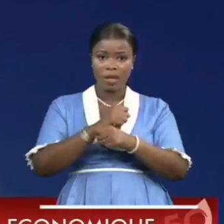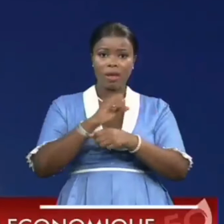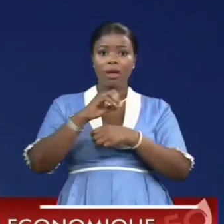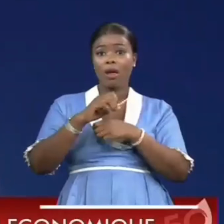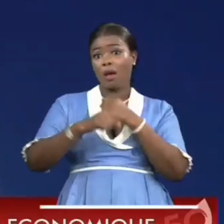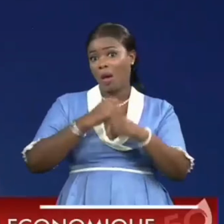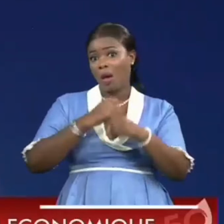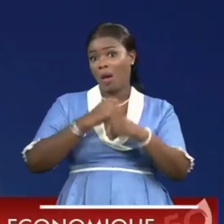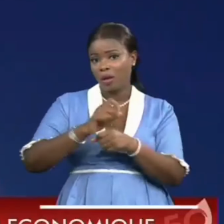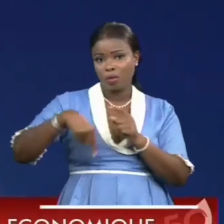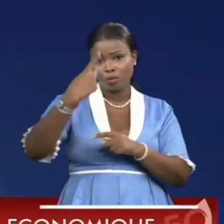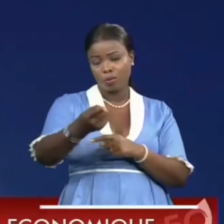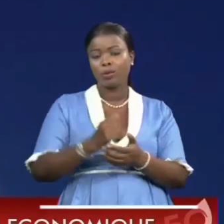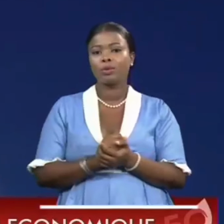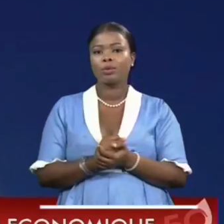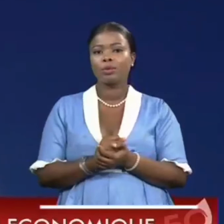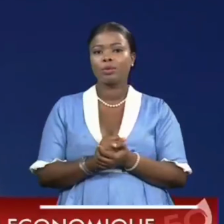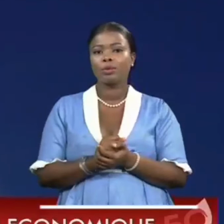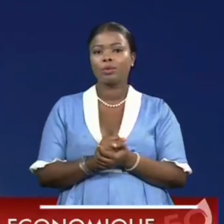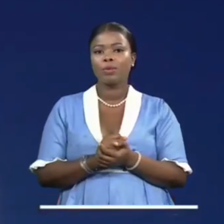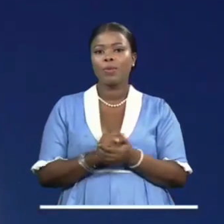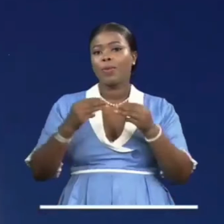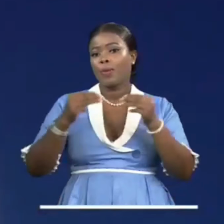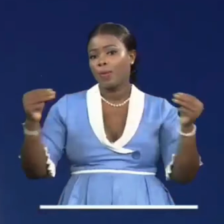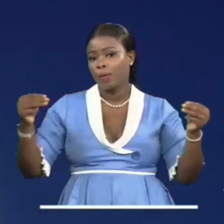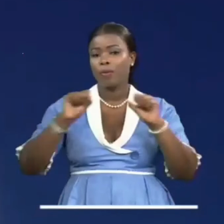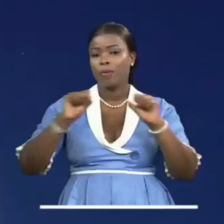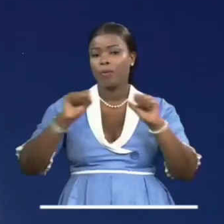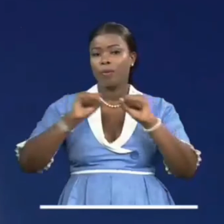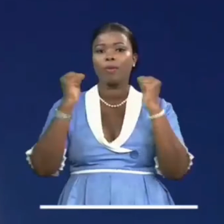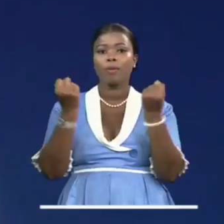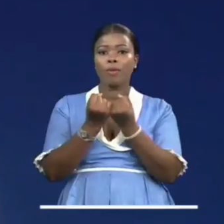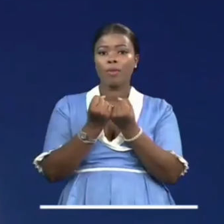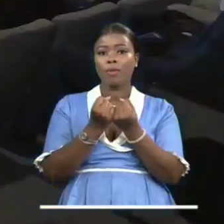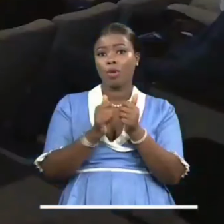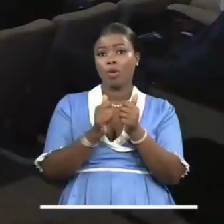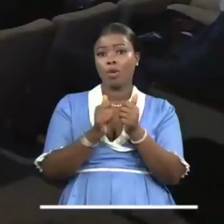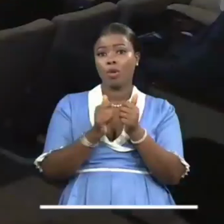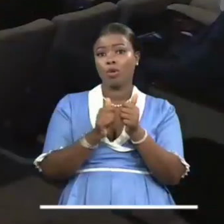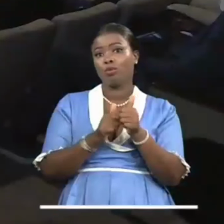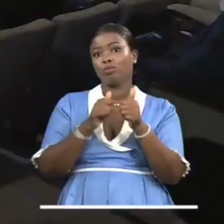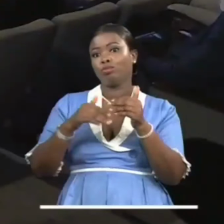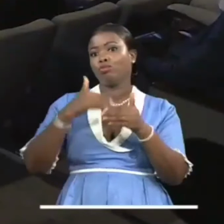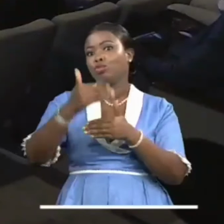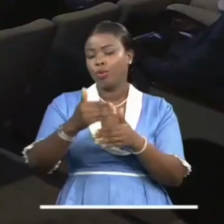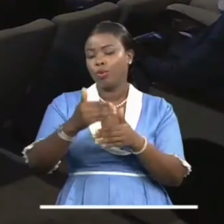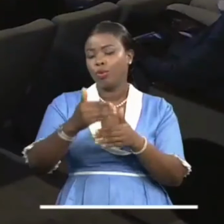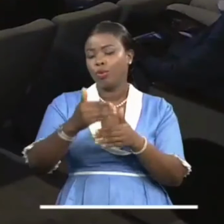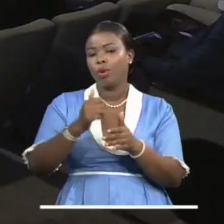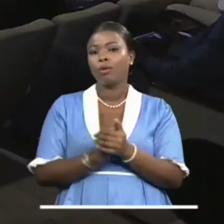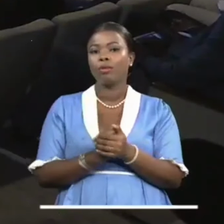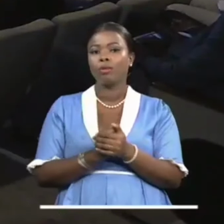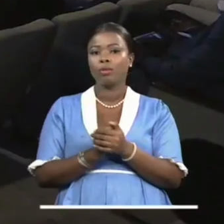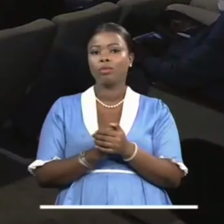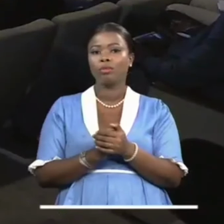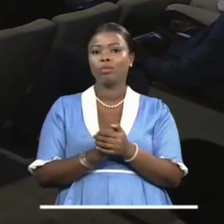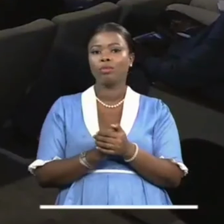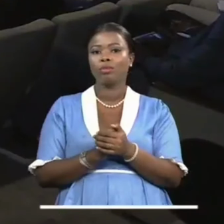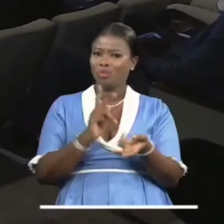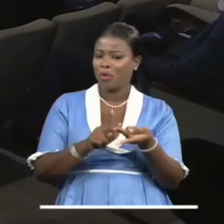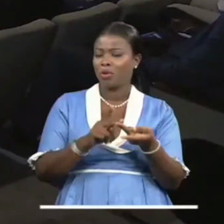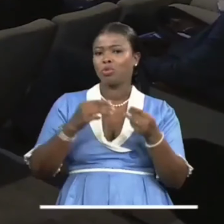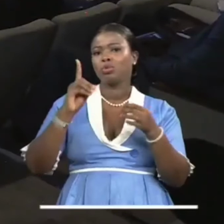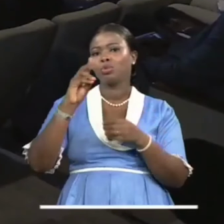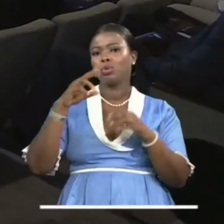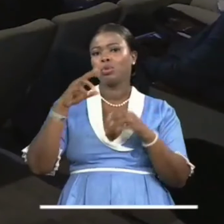d'abord en mettant en place des mesures structurelles qui sont les suivantes il faut renforcer l'approvisionnement correct du marché c'est fondamental et